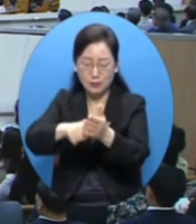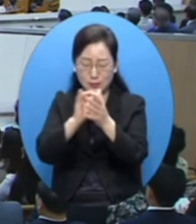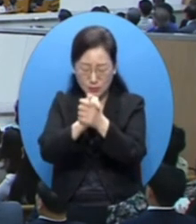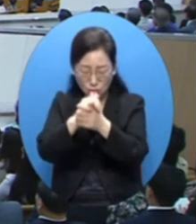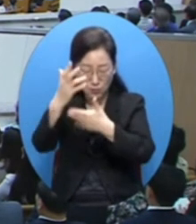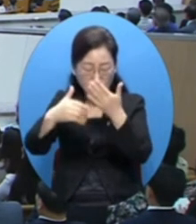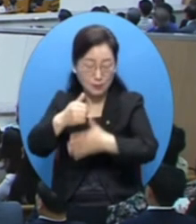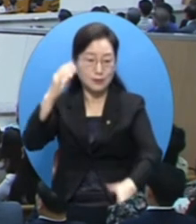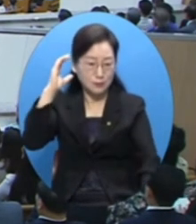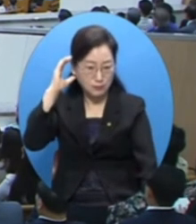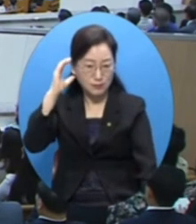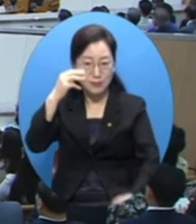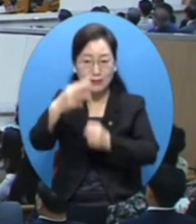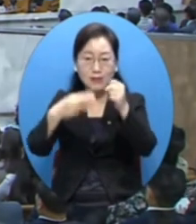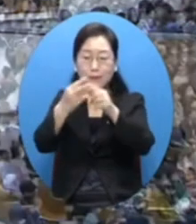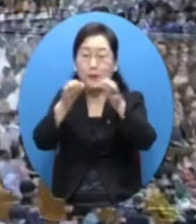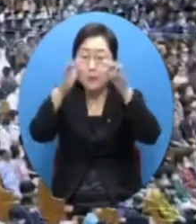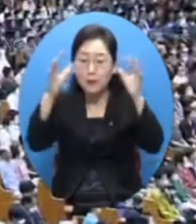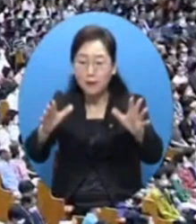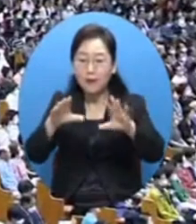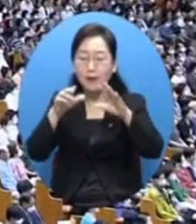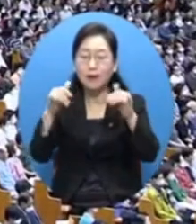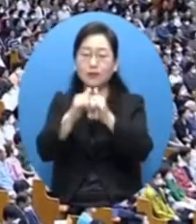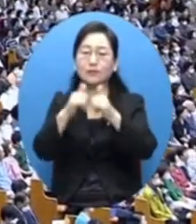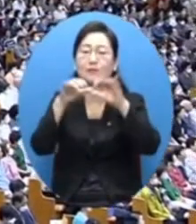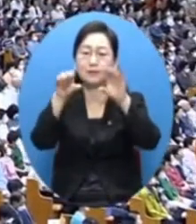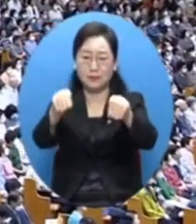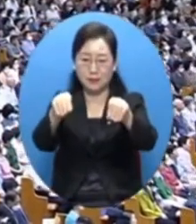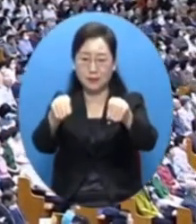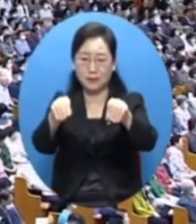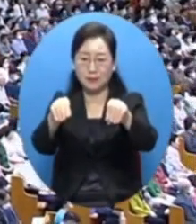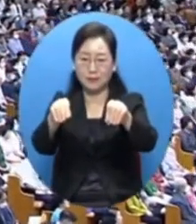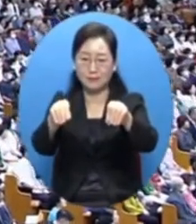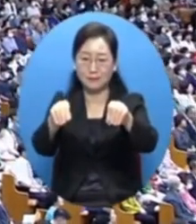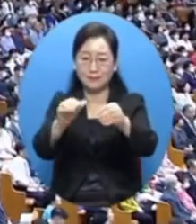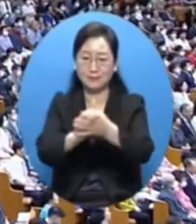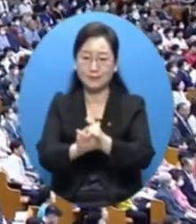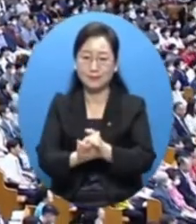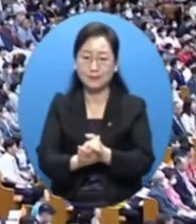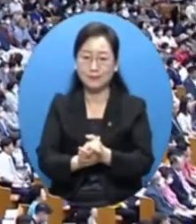들으셔서 3년 만에 전쟁에 멈추게 하시고 그리고